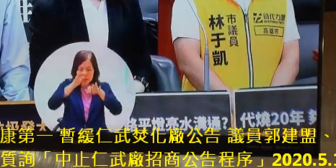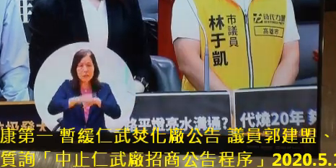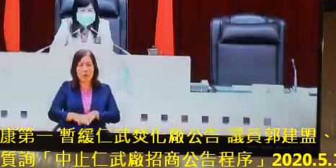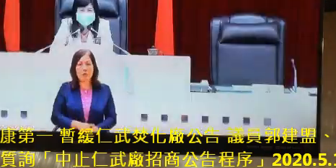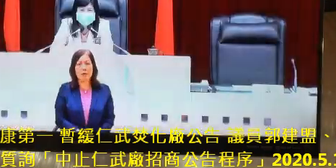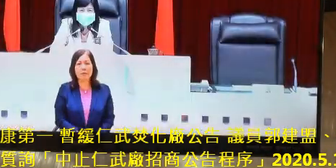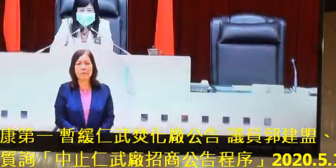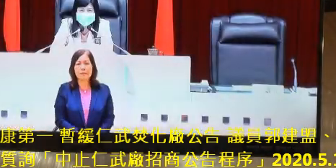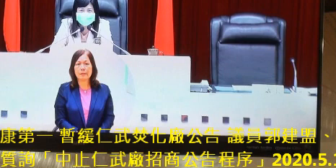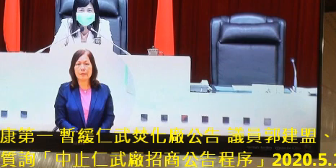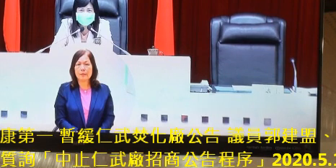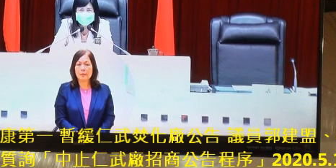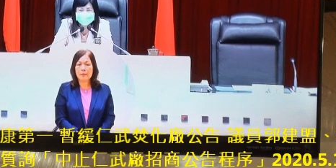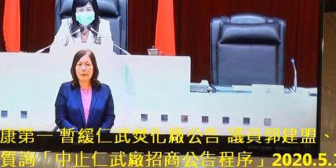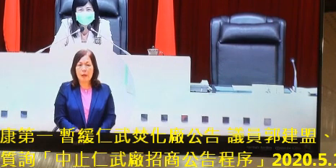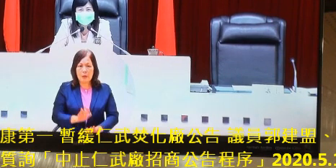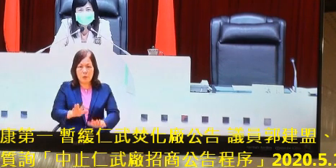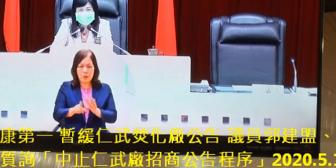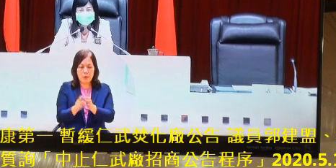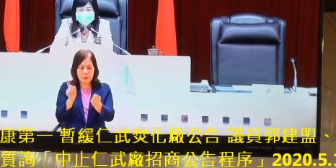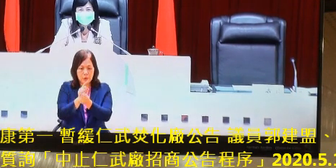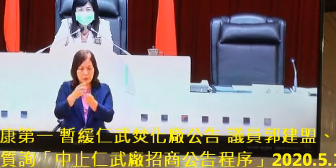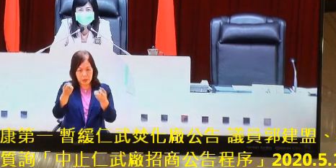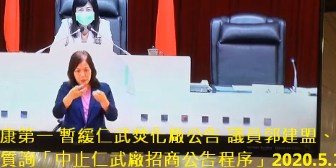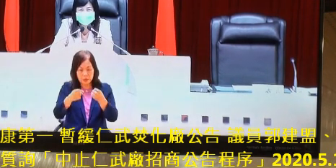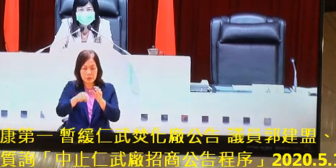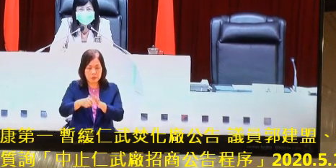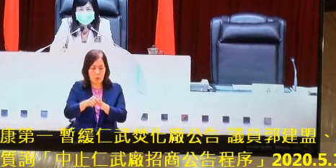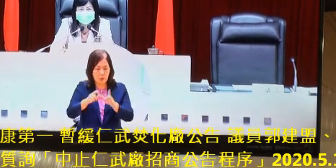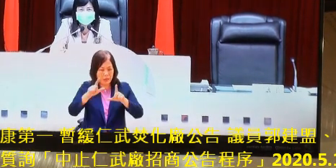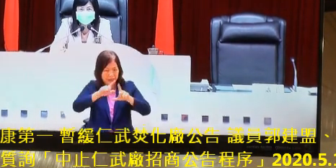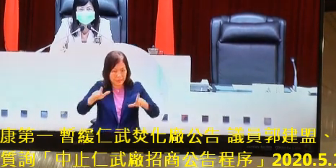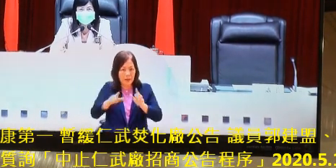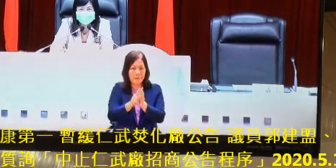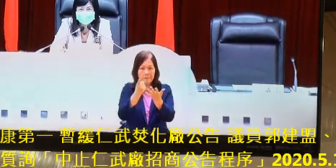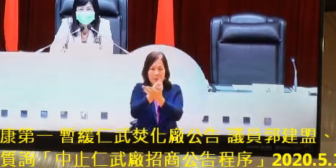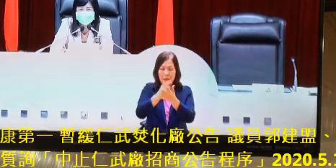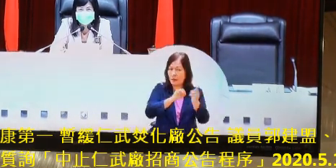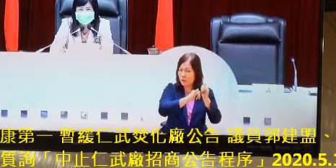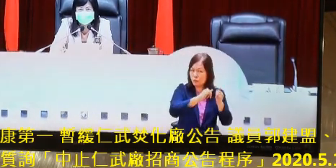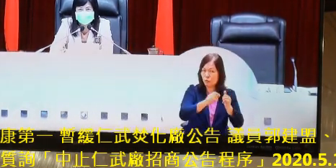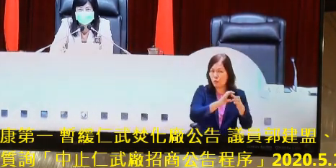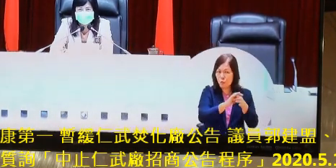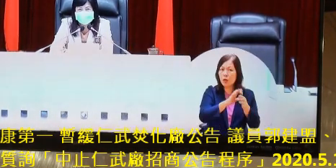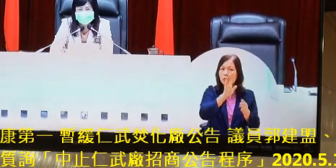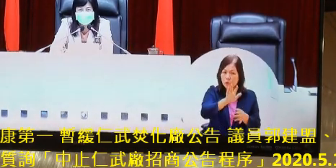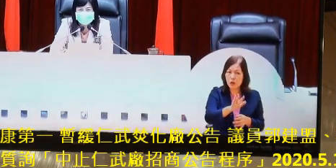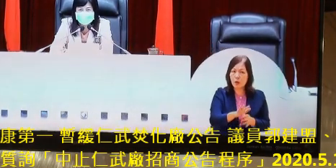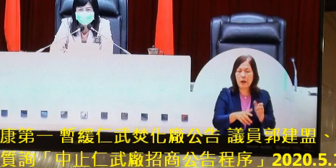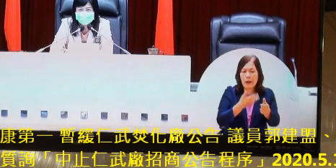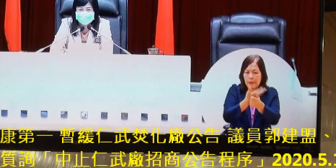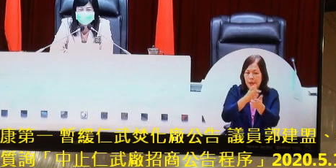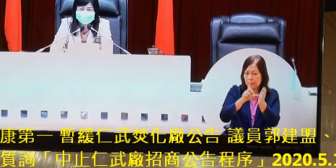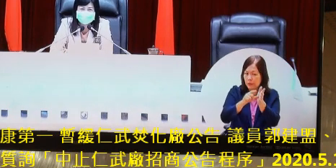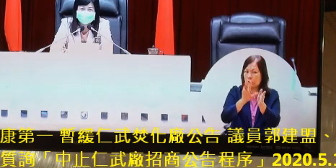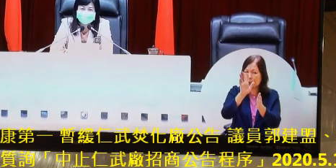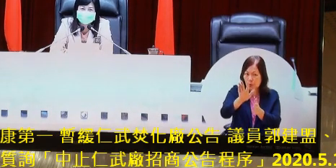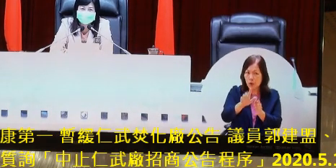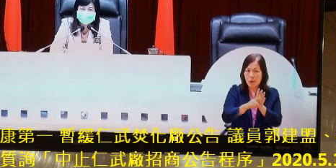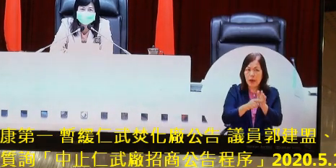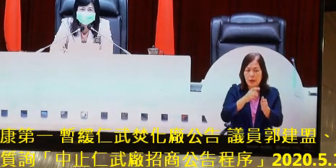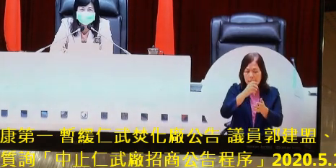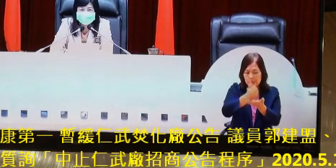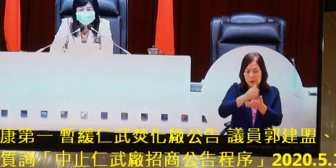席因为知道这个议题蛮大的，全体市民应该都非常关心，所以多给时间请局长完整答